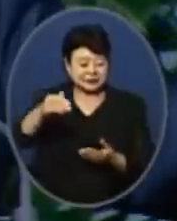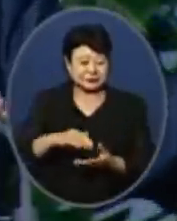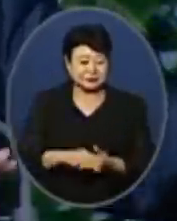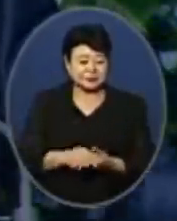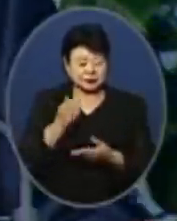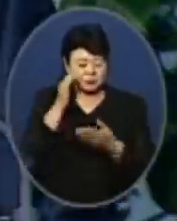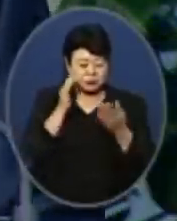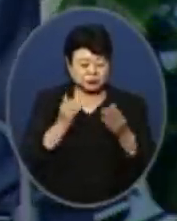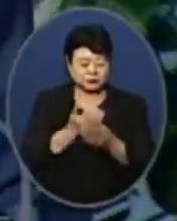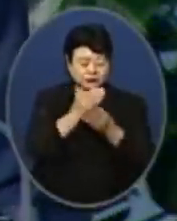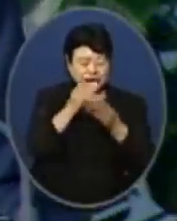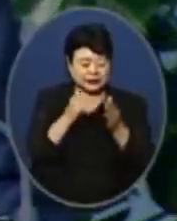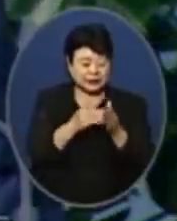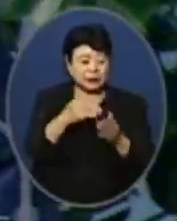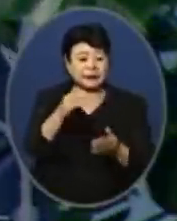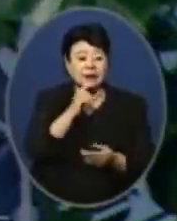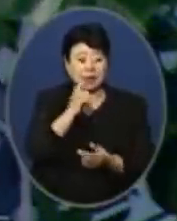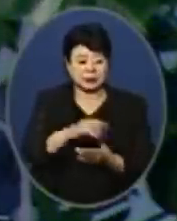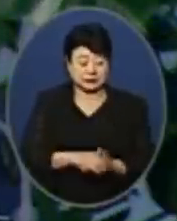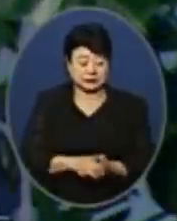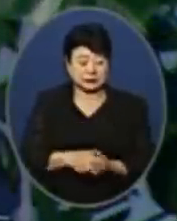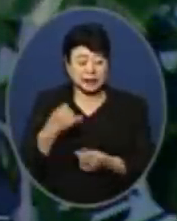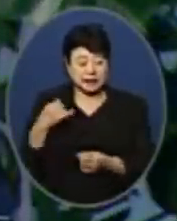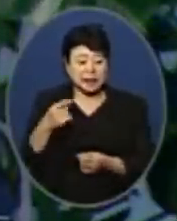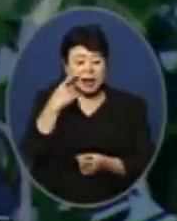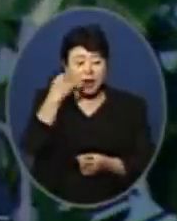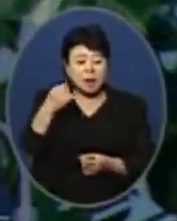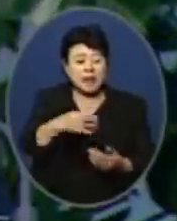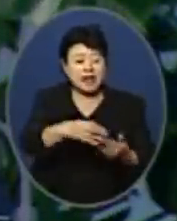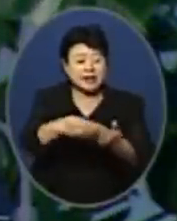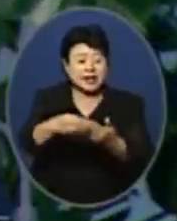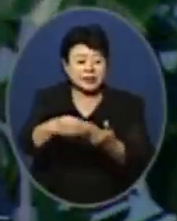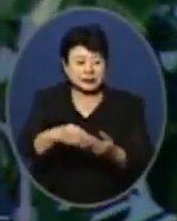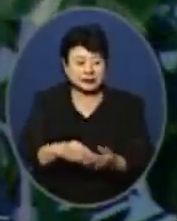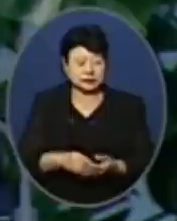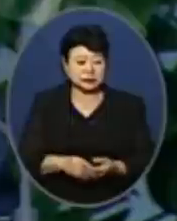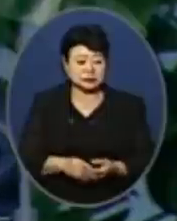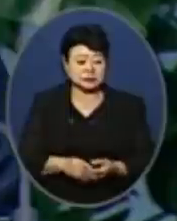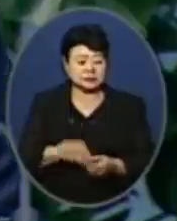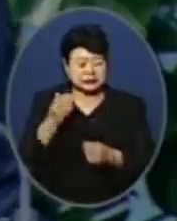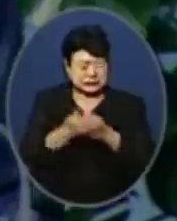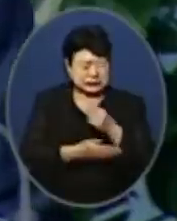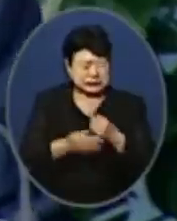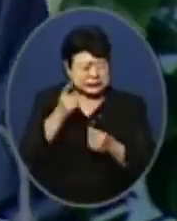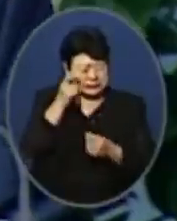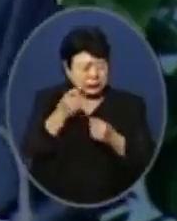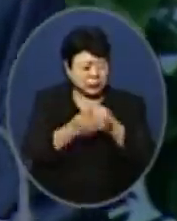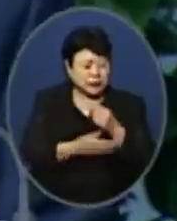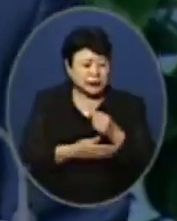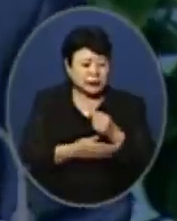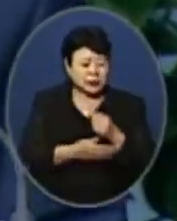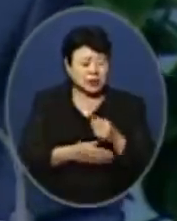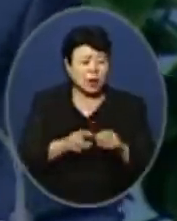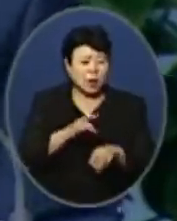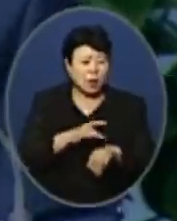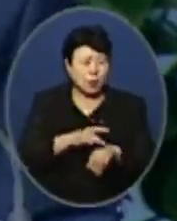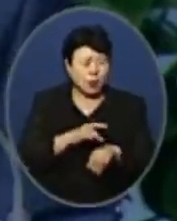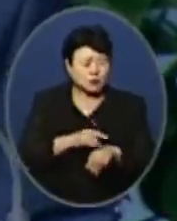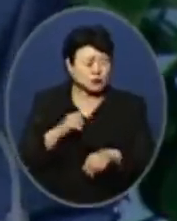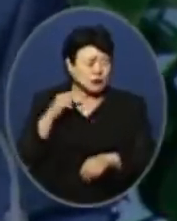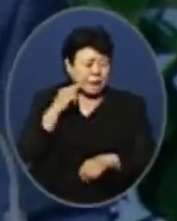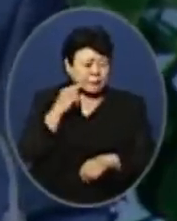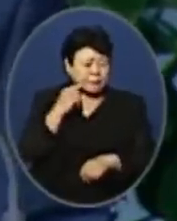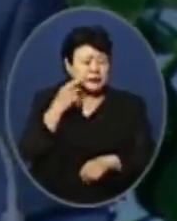부흥회 마치고 갈 테니까. 딸이 엄마를 데리고 가서 MRI를 찍고 보니까 골수암